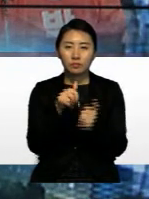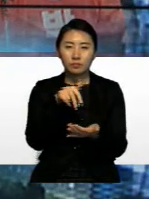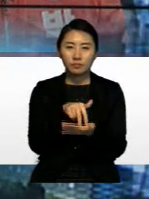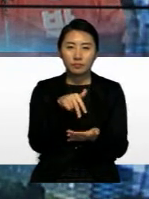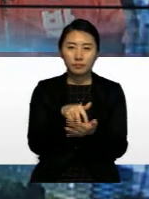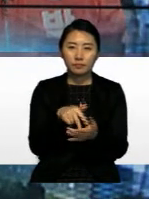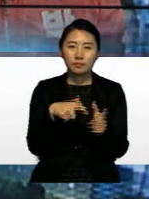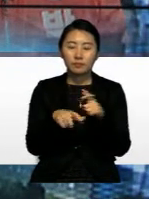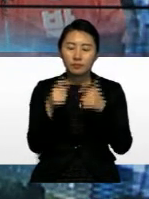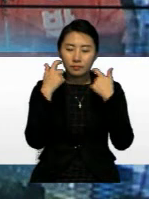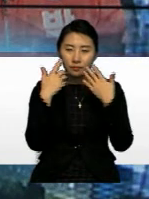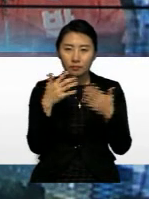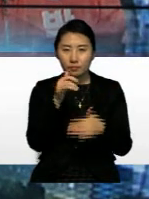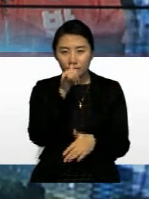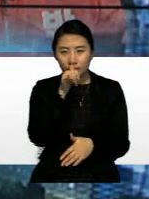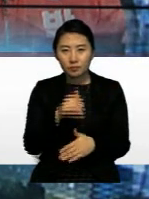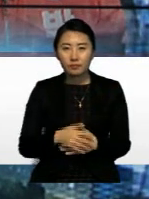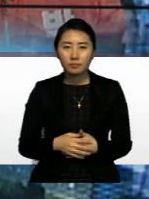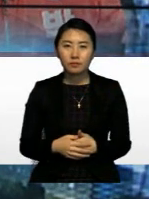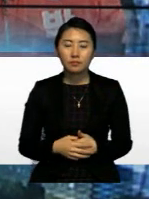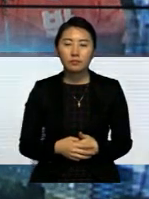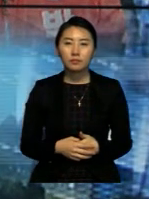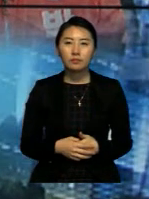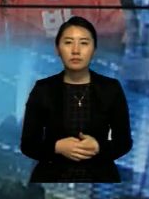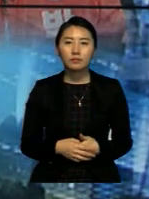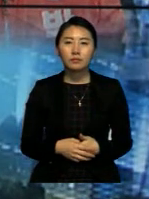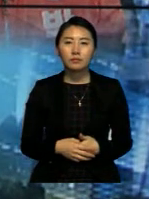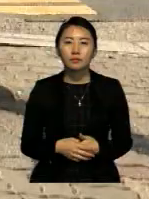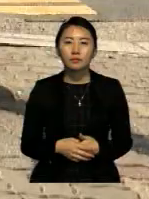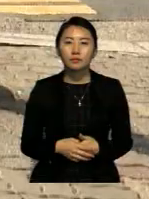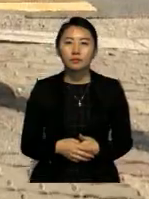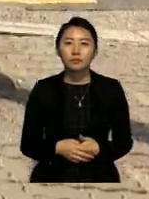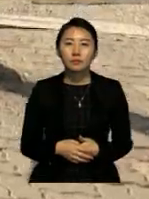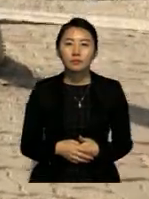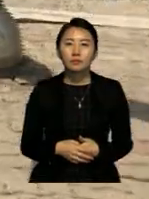입장이 보다 명확해지고 있습니다. 김정필 기자의 보도입니다.